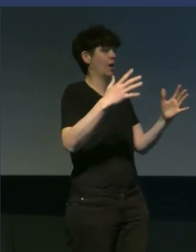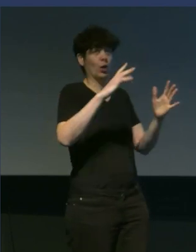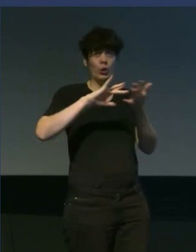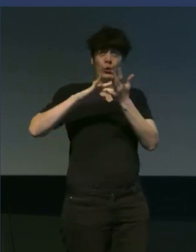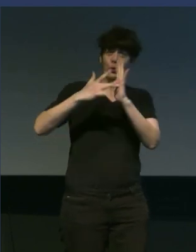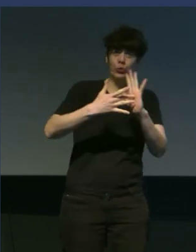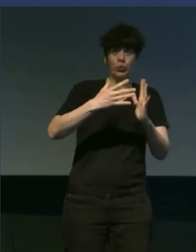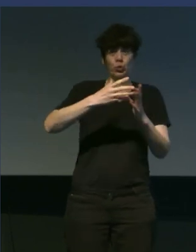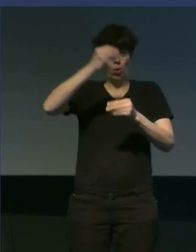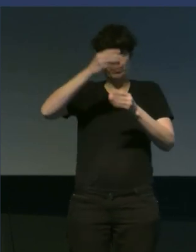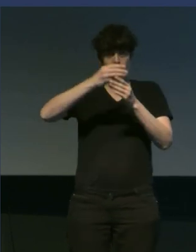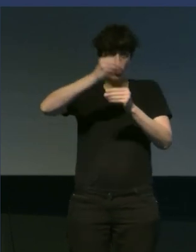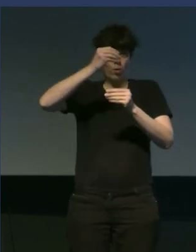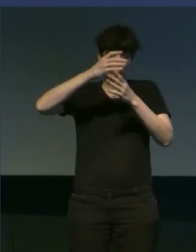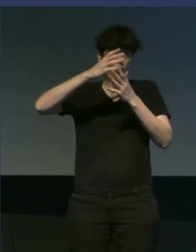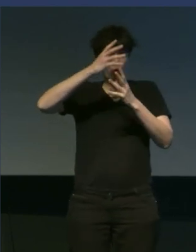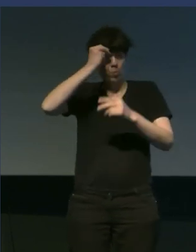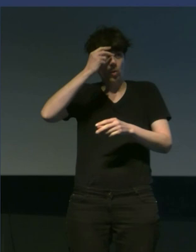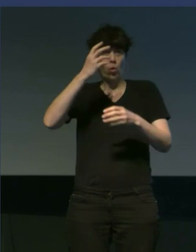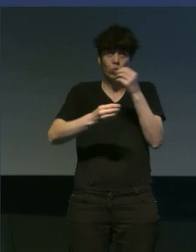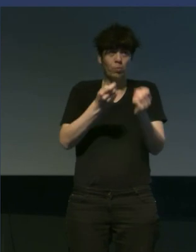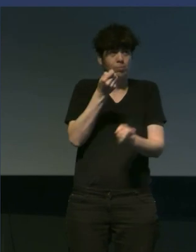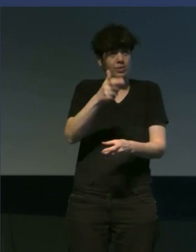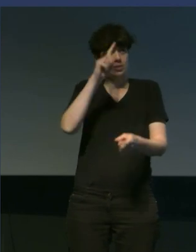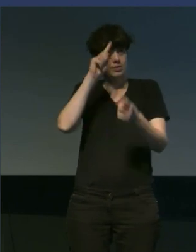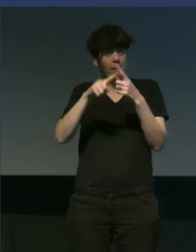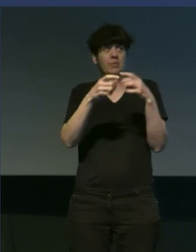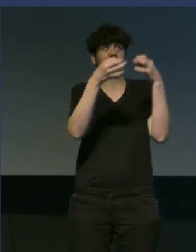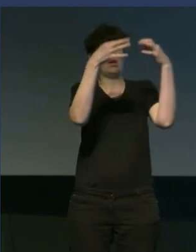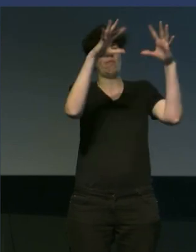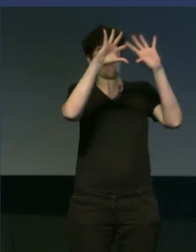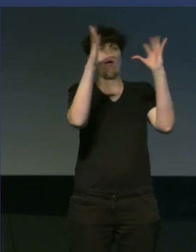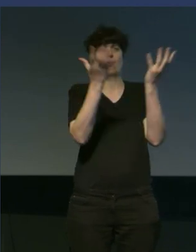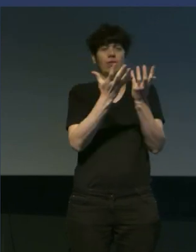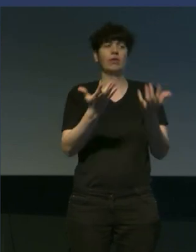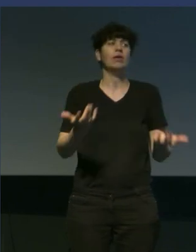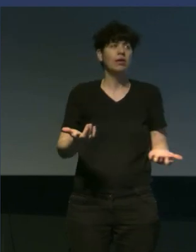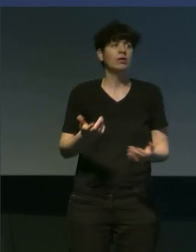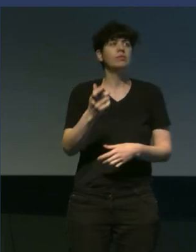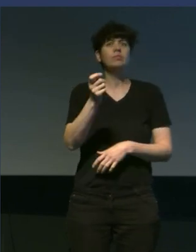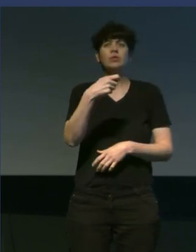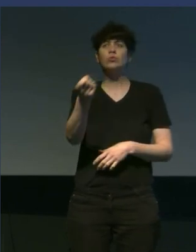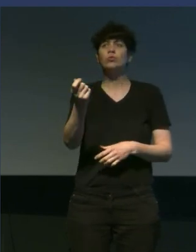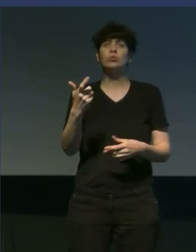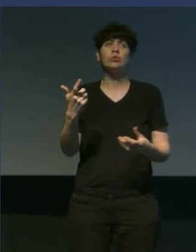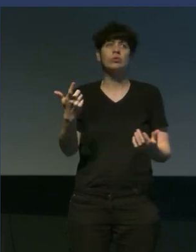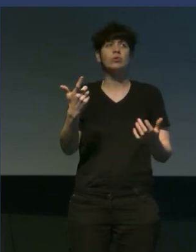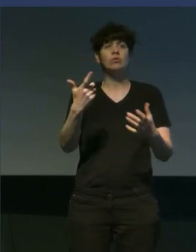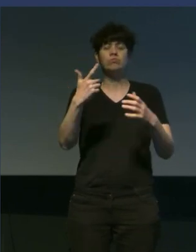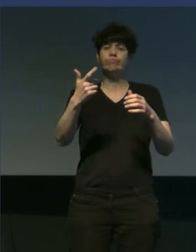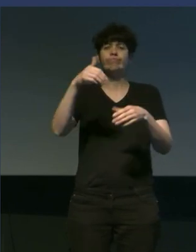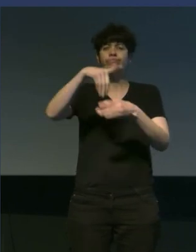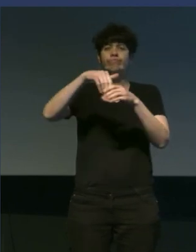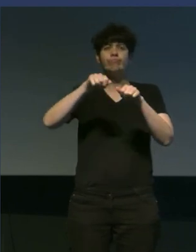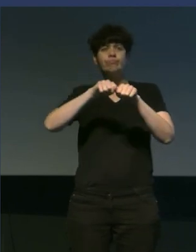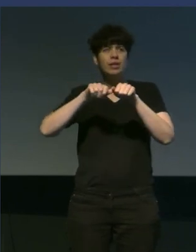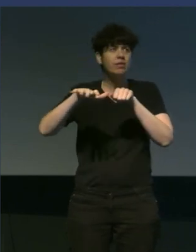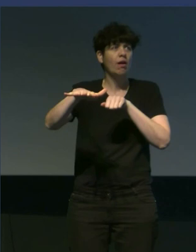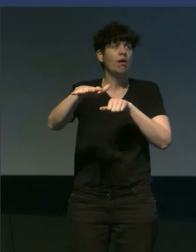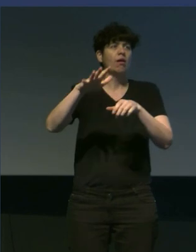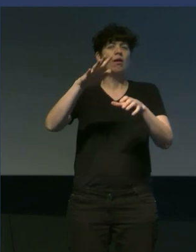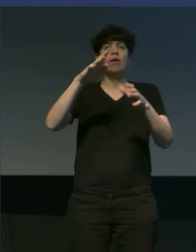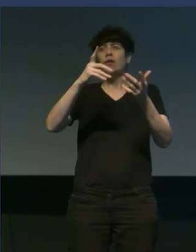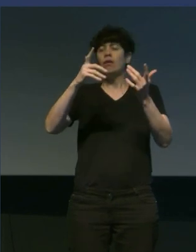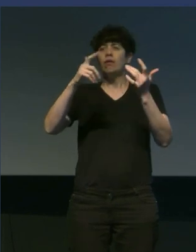tout comprendre ou presque sur le climat. En effet, on entend bien évidemment dans les médias,